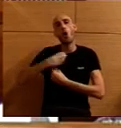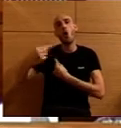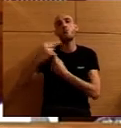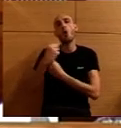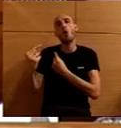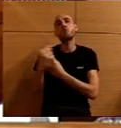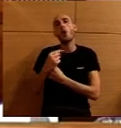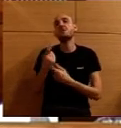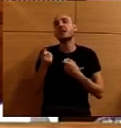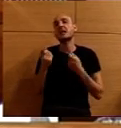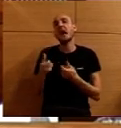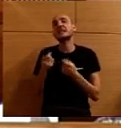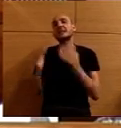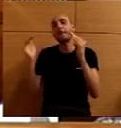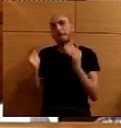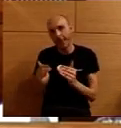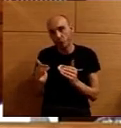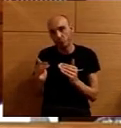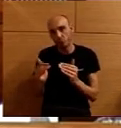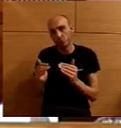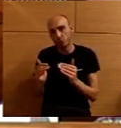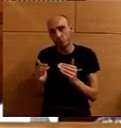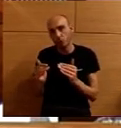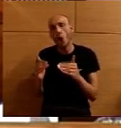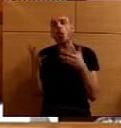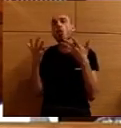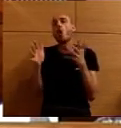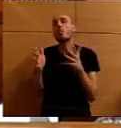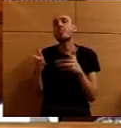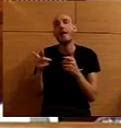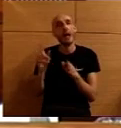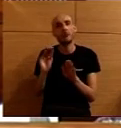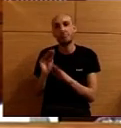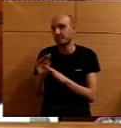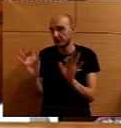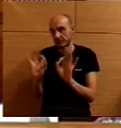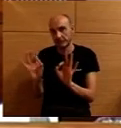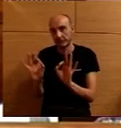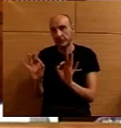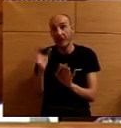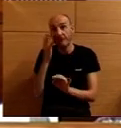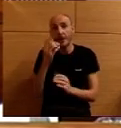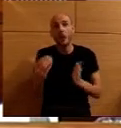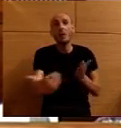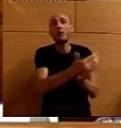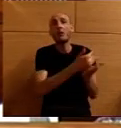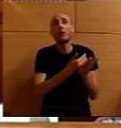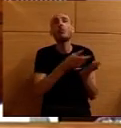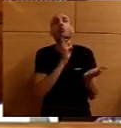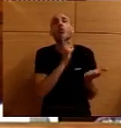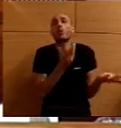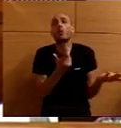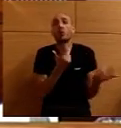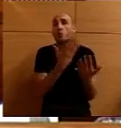Però sempre mos diu que mos en gastem més i a on. Mai mos planteja com recaudar. El tema de la recaudació, el tema